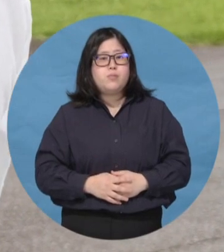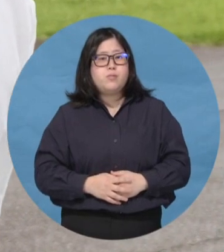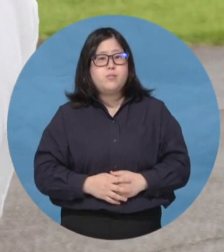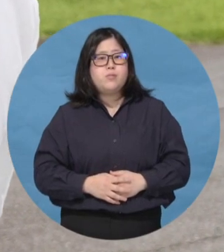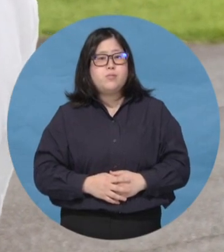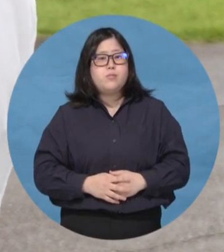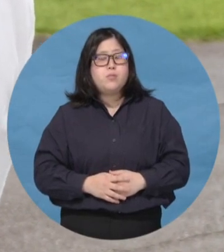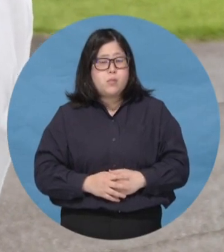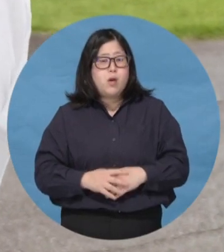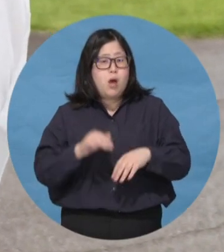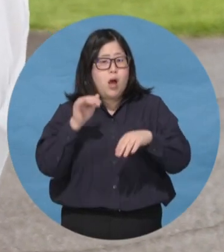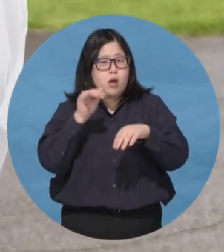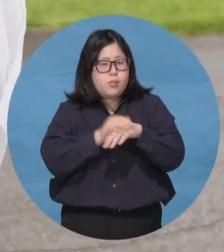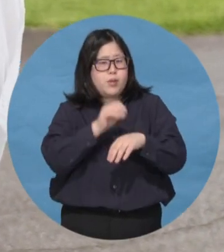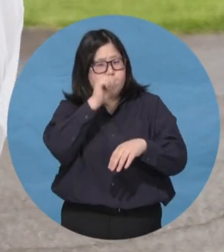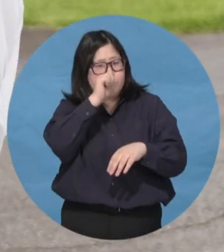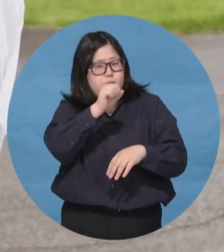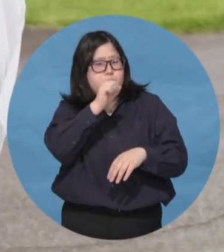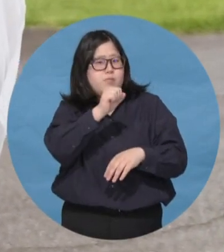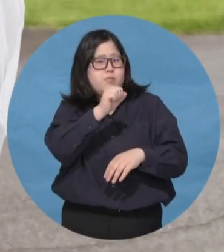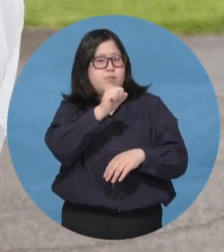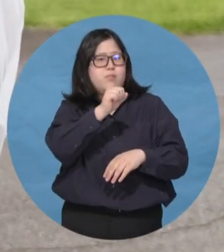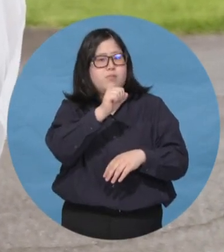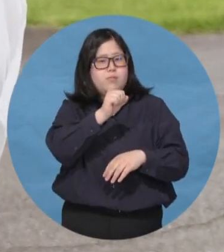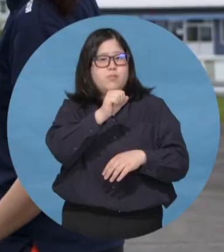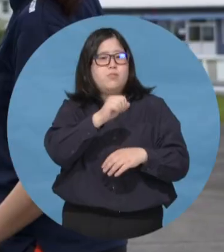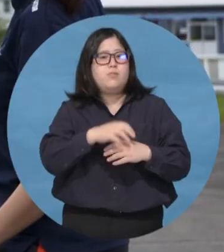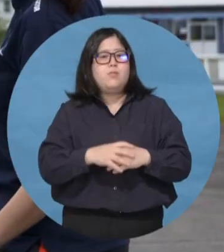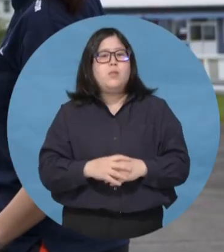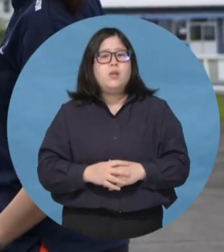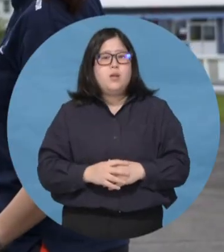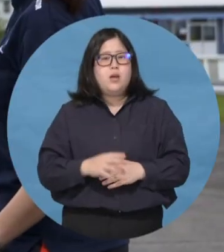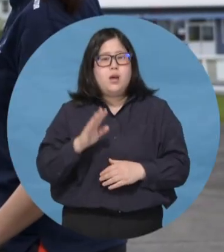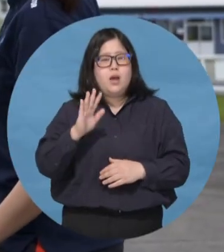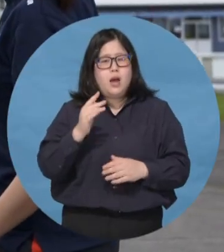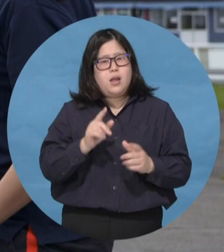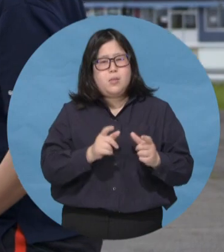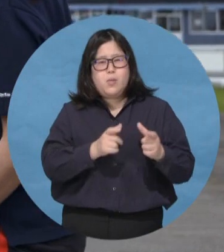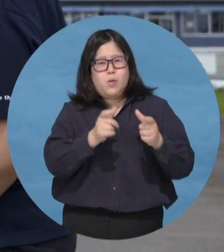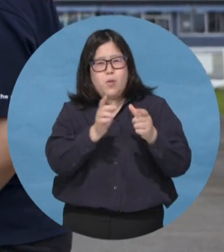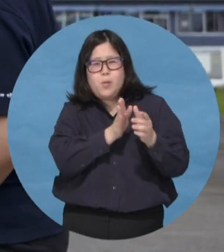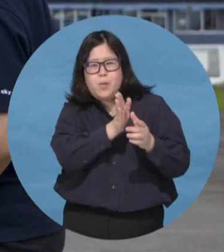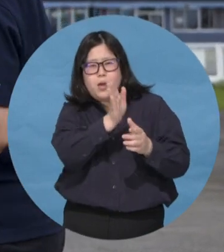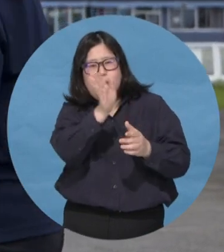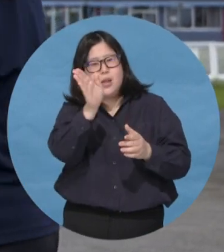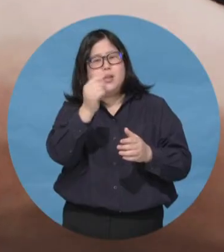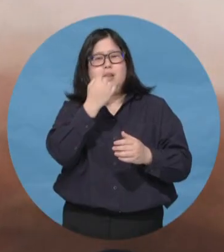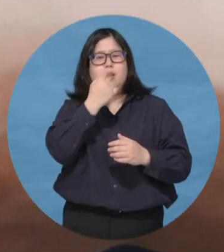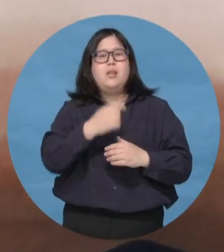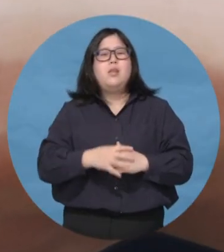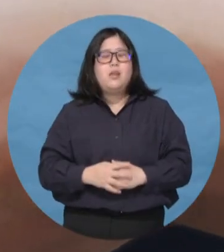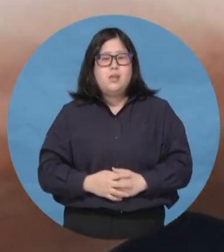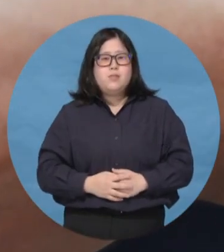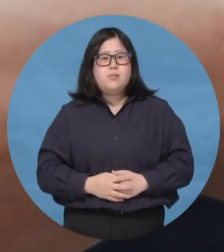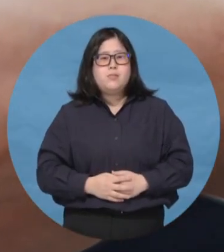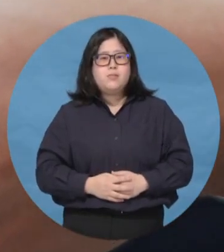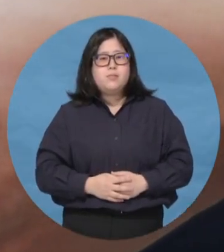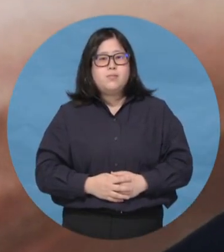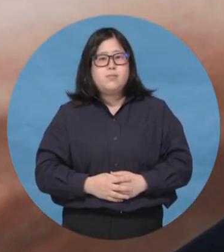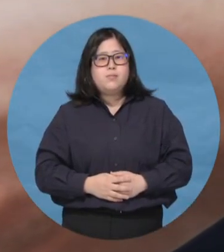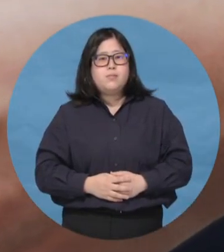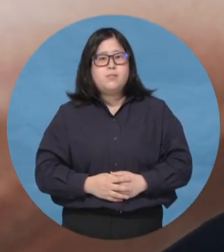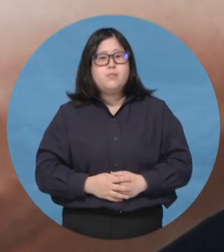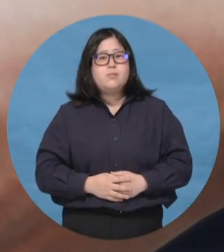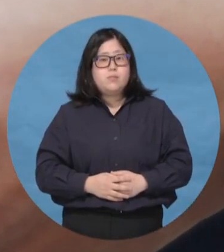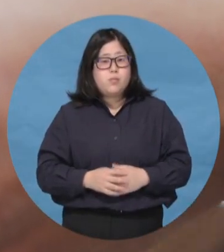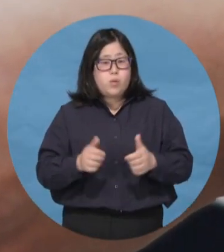うまい、いいですね。 あ、でも右にどんどんずれていっちゃいますね、